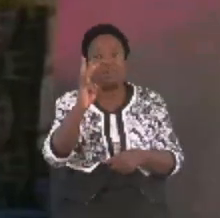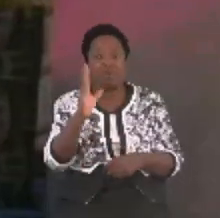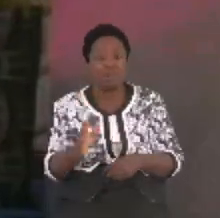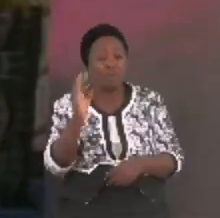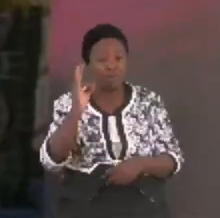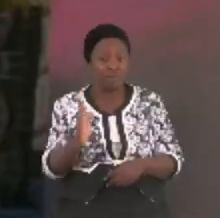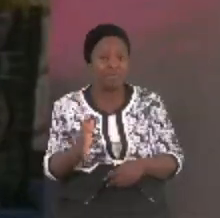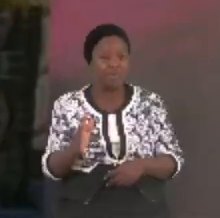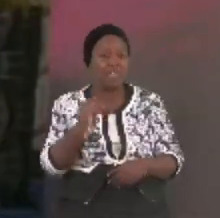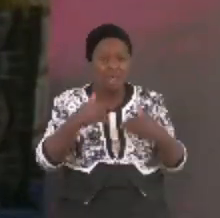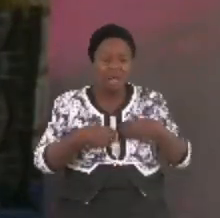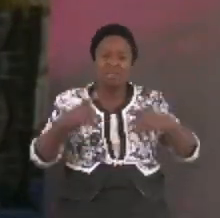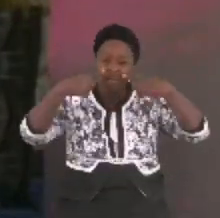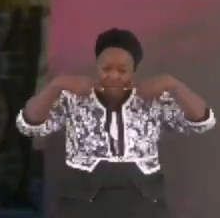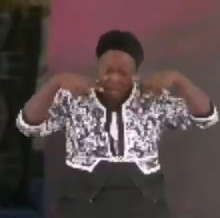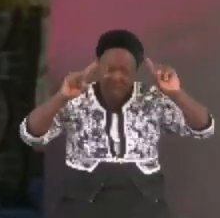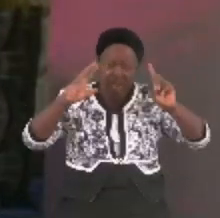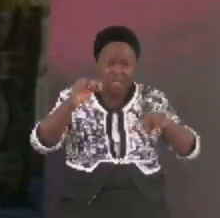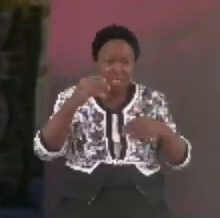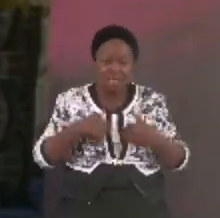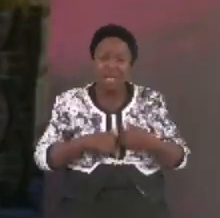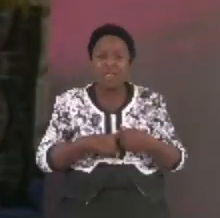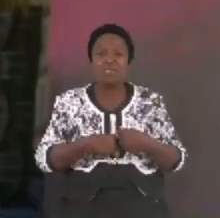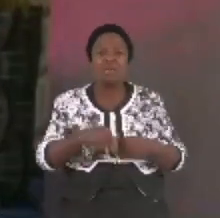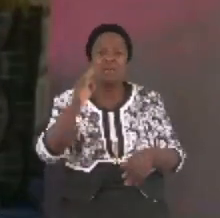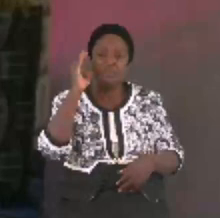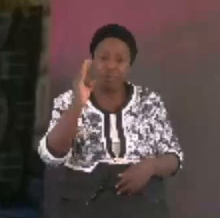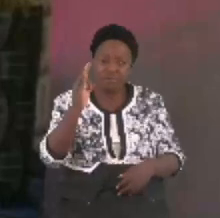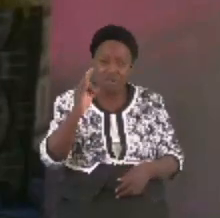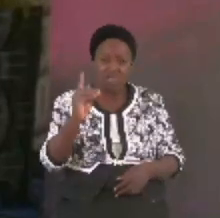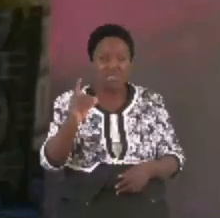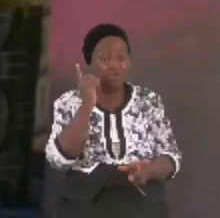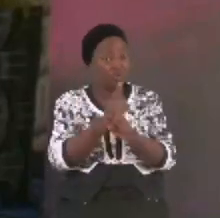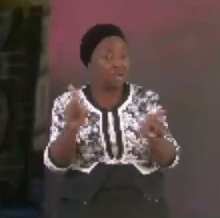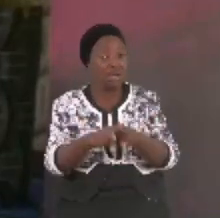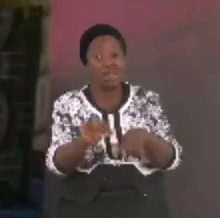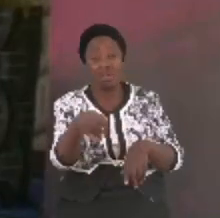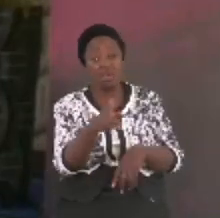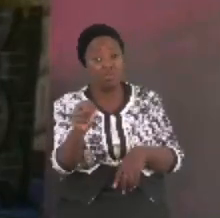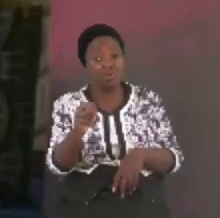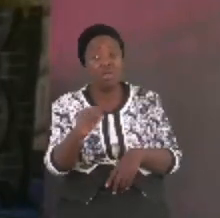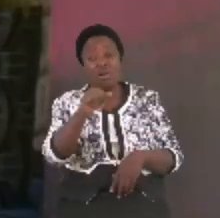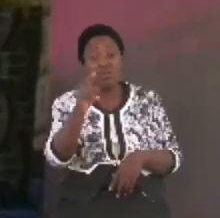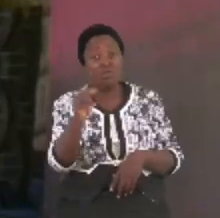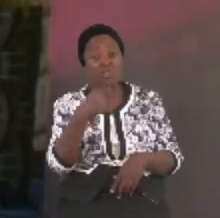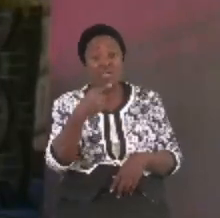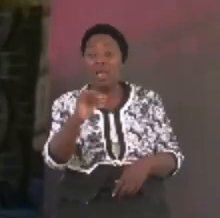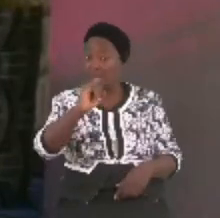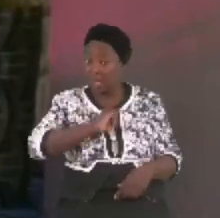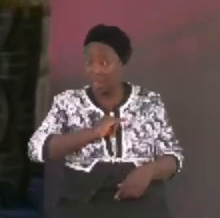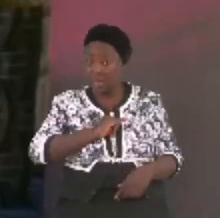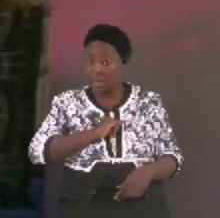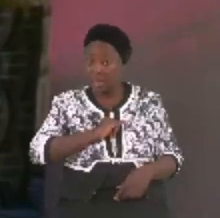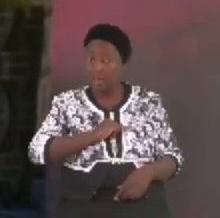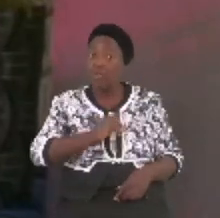déclaré, il a publié, il a prêché comme Jean. Jean a dit, moi, je